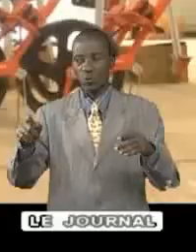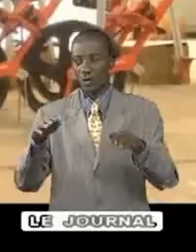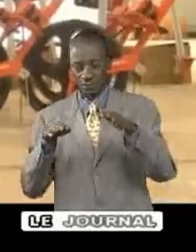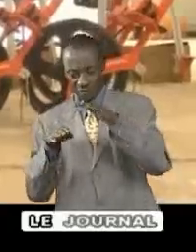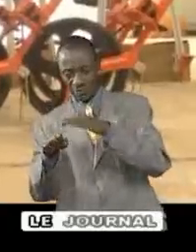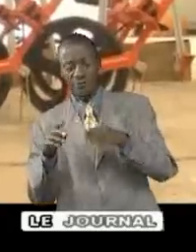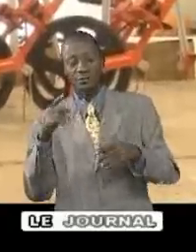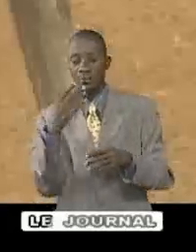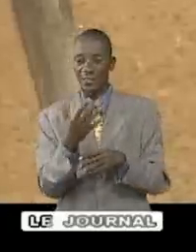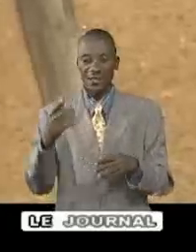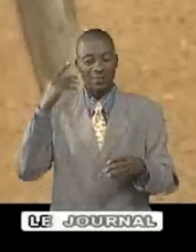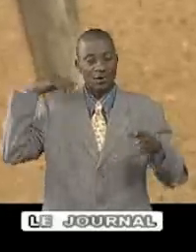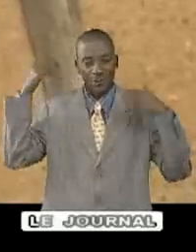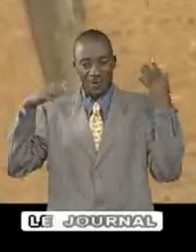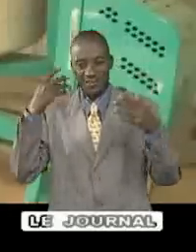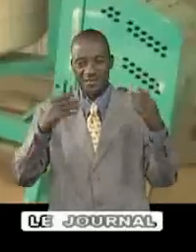la pratique du métier.